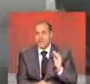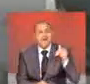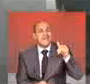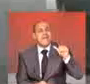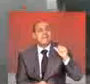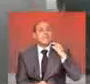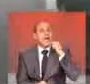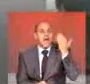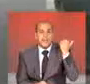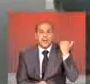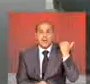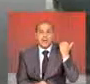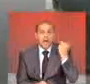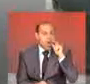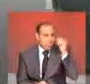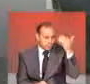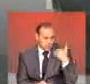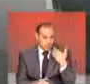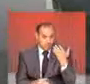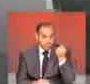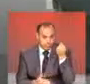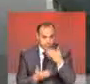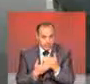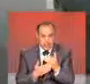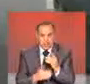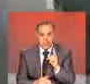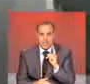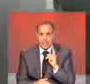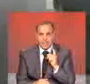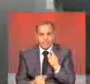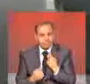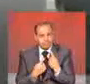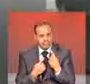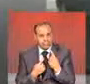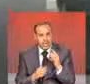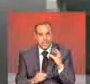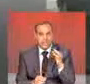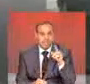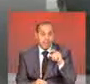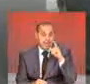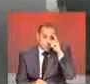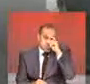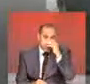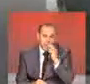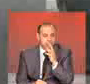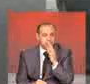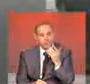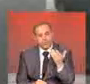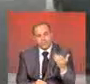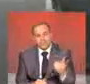محظوظين إلا تقدمنا مقاول، ولكن لما بدي في الإنجاز اكتشف صعوبة الإنجاز،